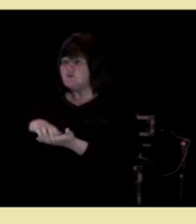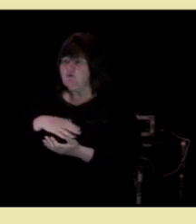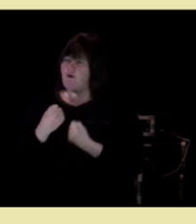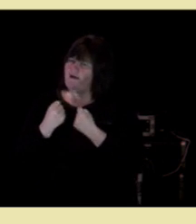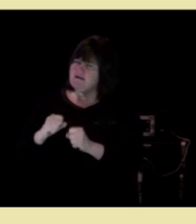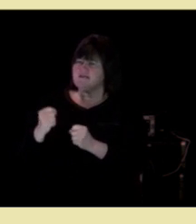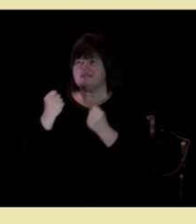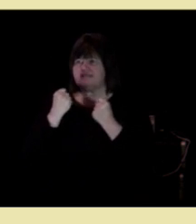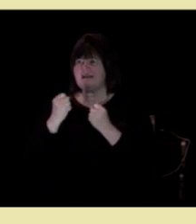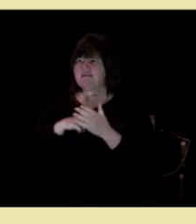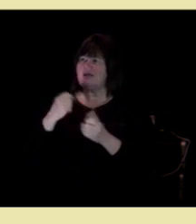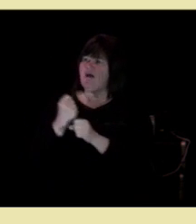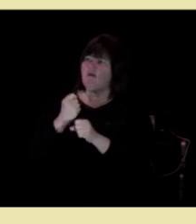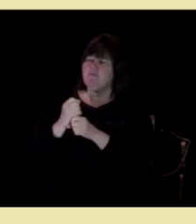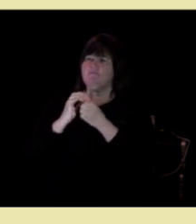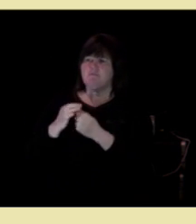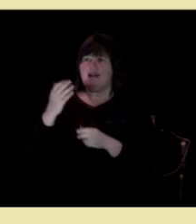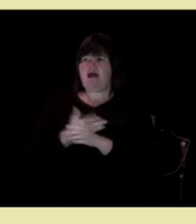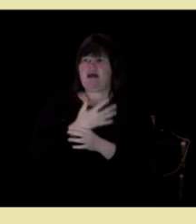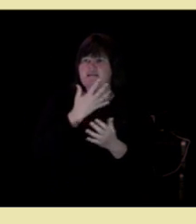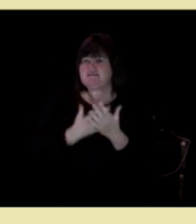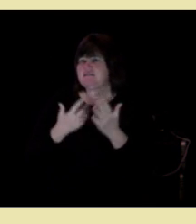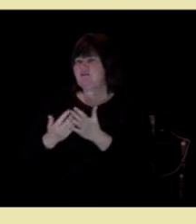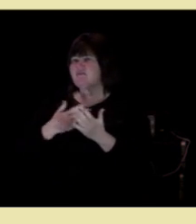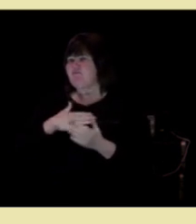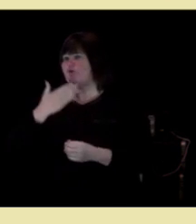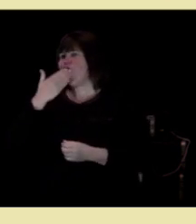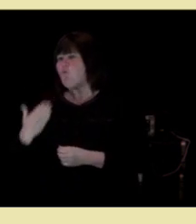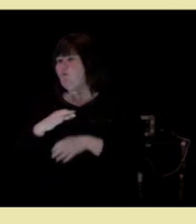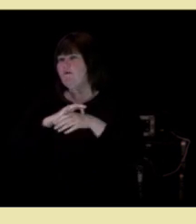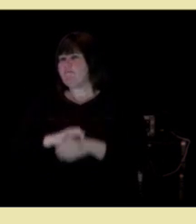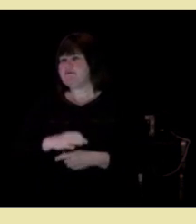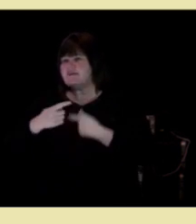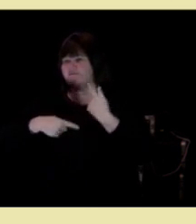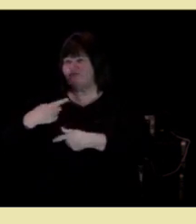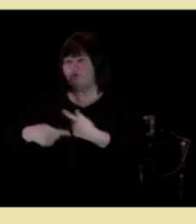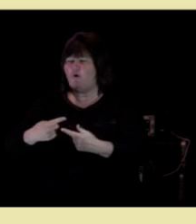disse læringsnettverkene for gode pasientforløp, og vi har også god